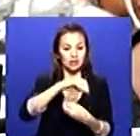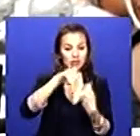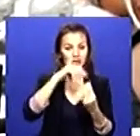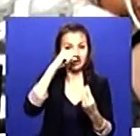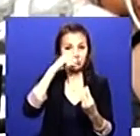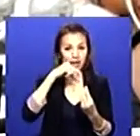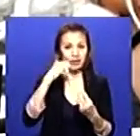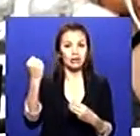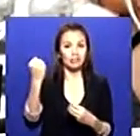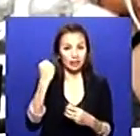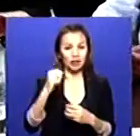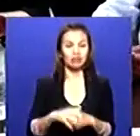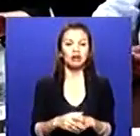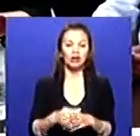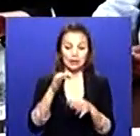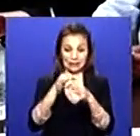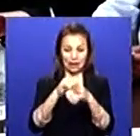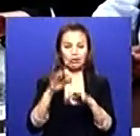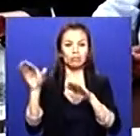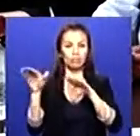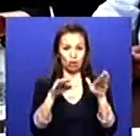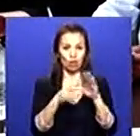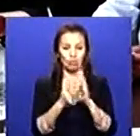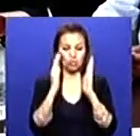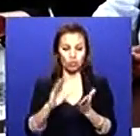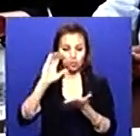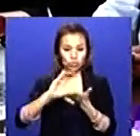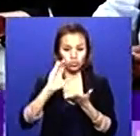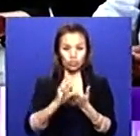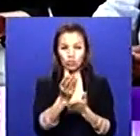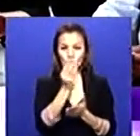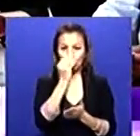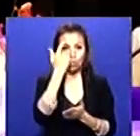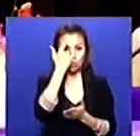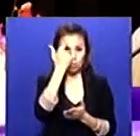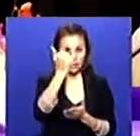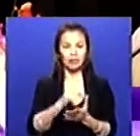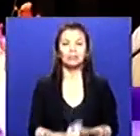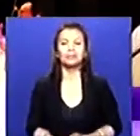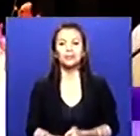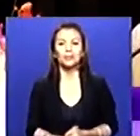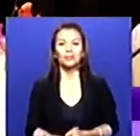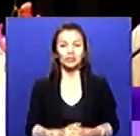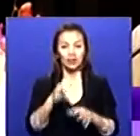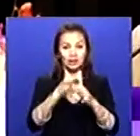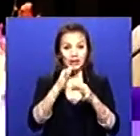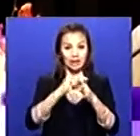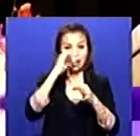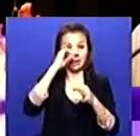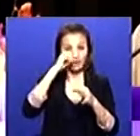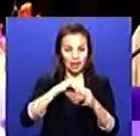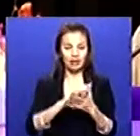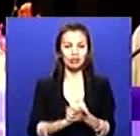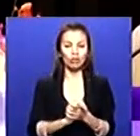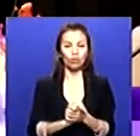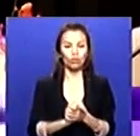งนะคะแล้วก็สถาบันการเงินนั้นมีความพร้อมแล้วก็นักลงทุนมีความรู้ความเข้าใจมากขึ้นดังนั้นธนาคารแห่งประเทศไทยจึงได้ผ่อนคลายกฎเกณฑ์เ